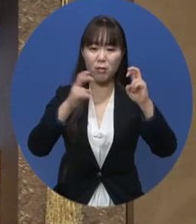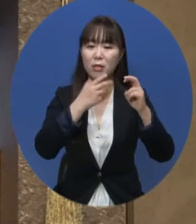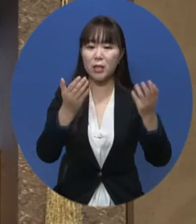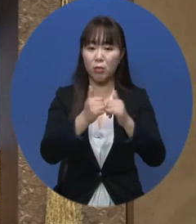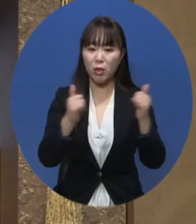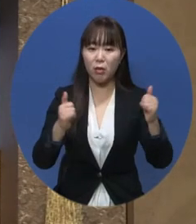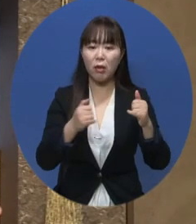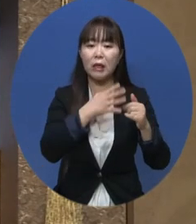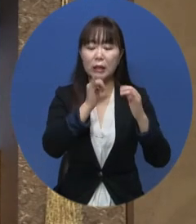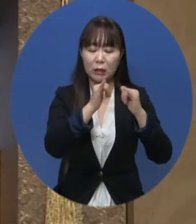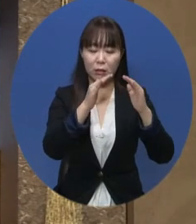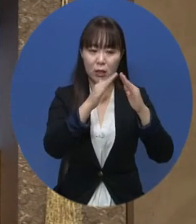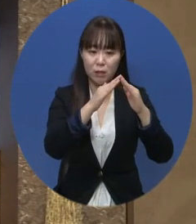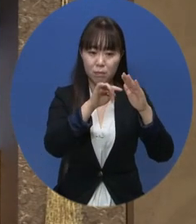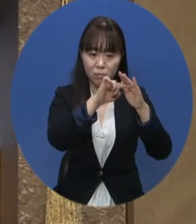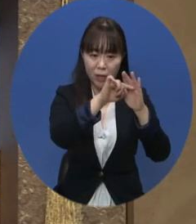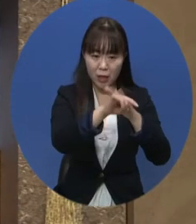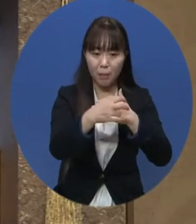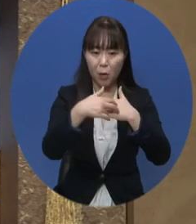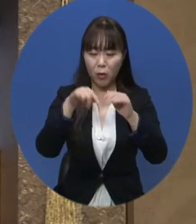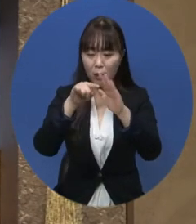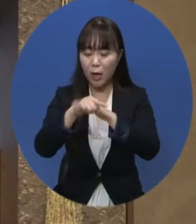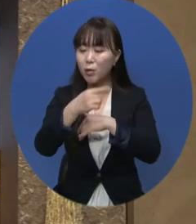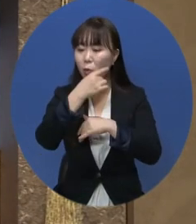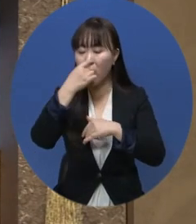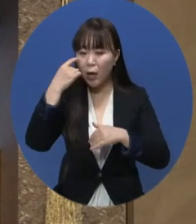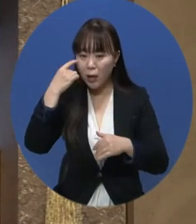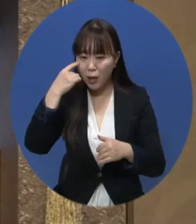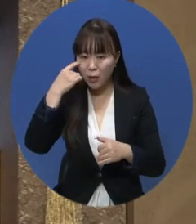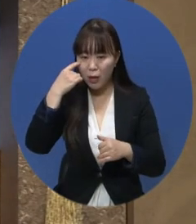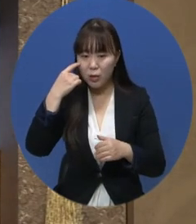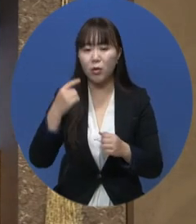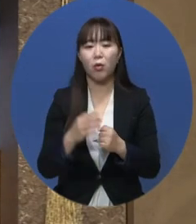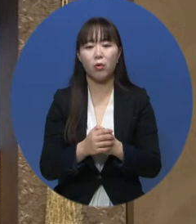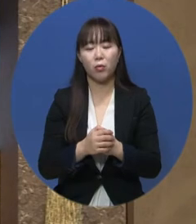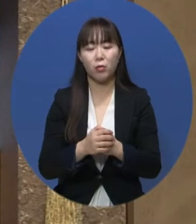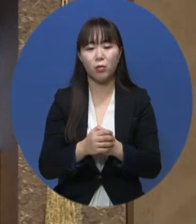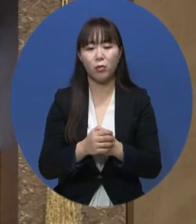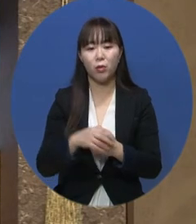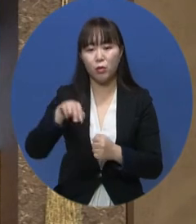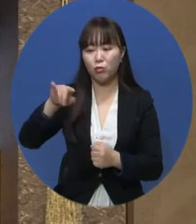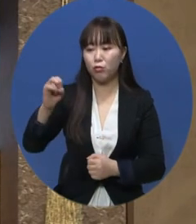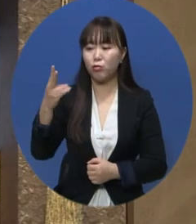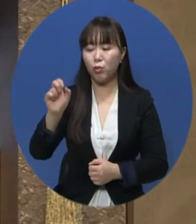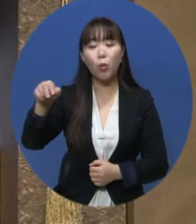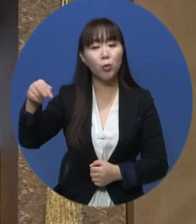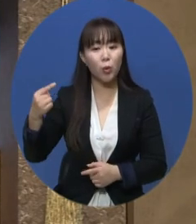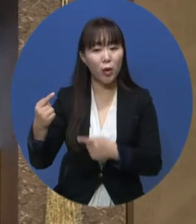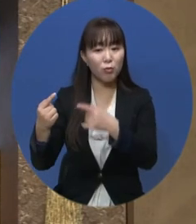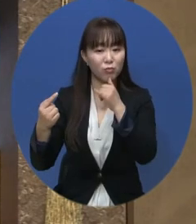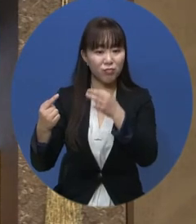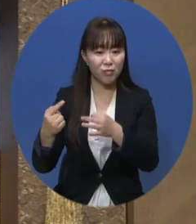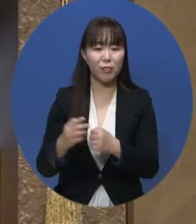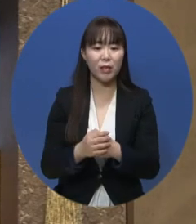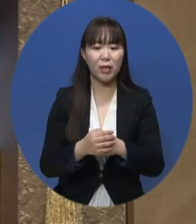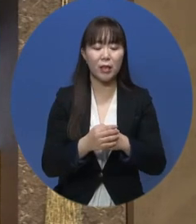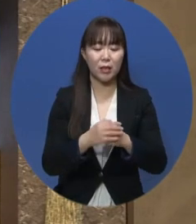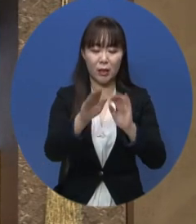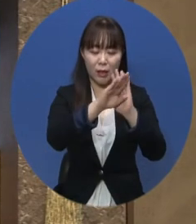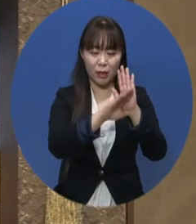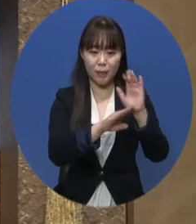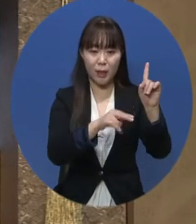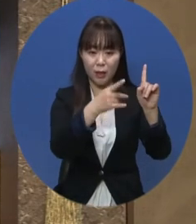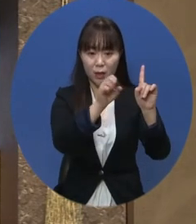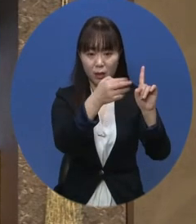계신 집이나 병원에 가서 이제 확인을 해서 네. 그 수용도라고 하는데 예를 들면 1등급 어르신